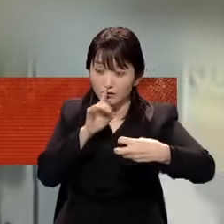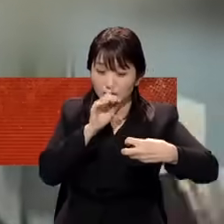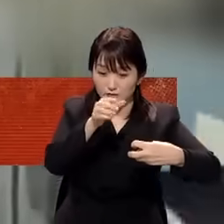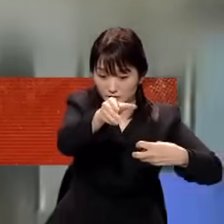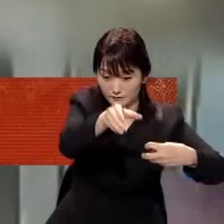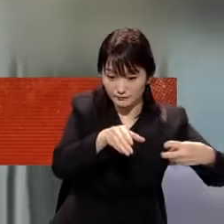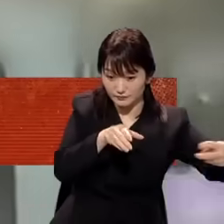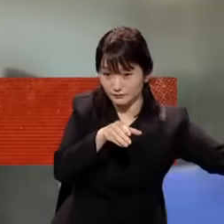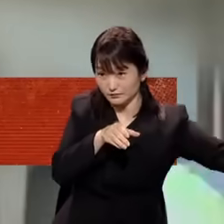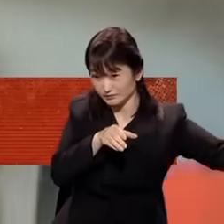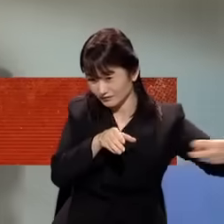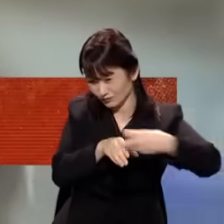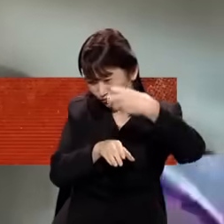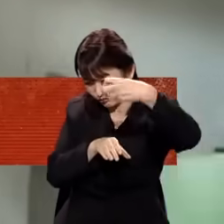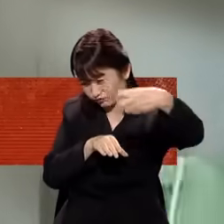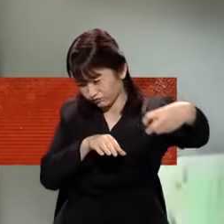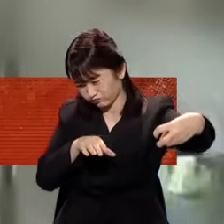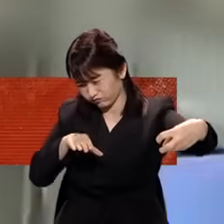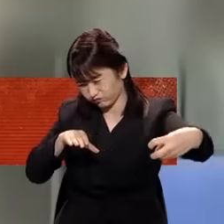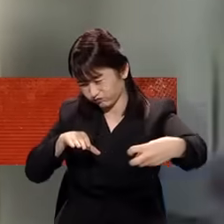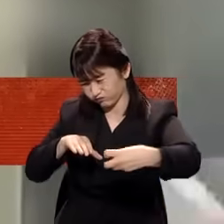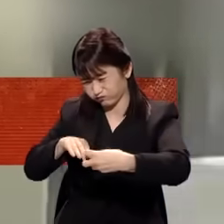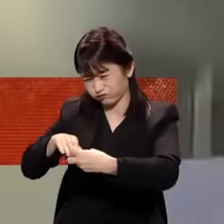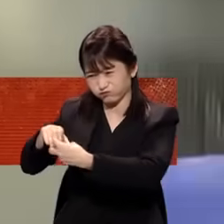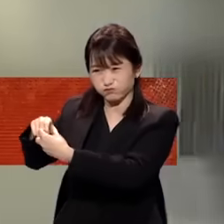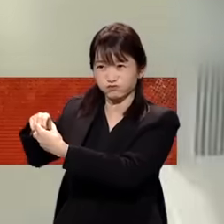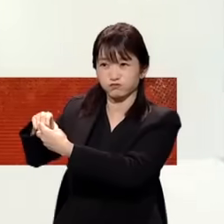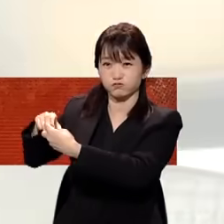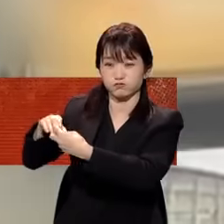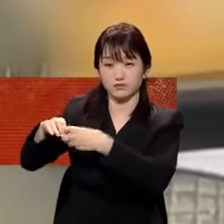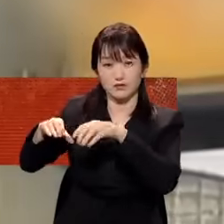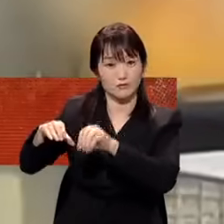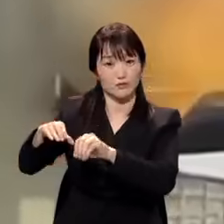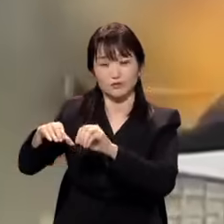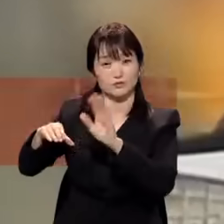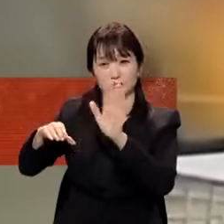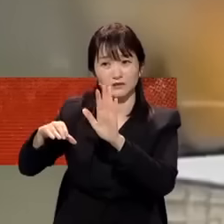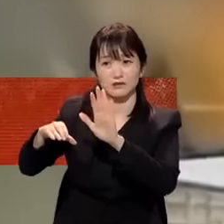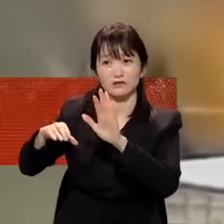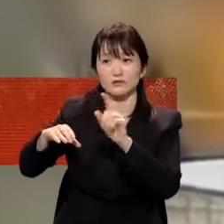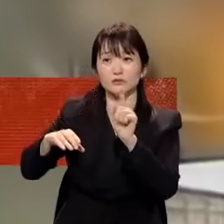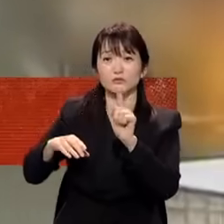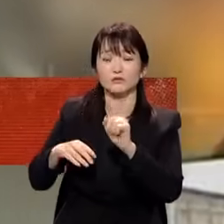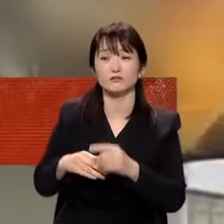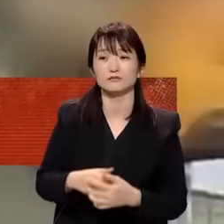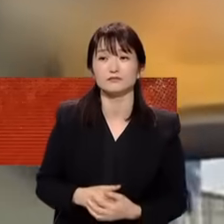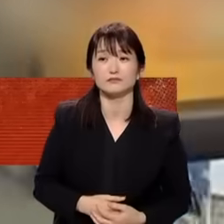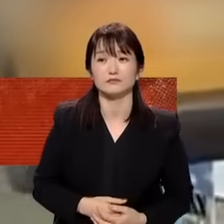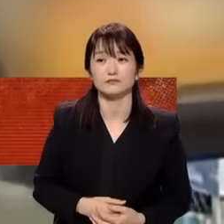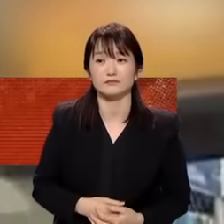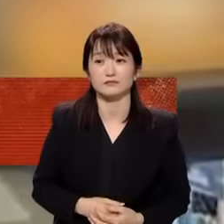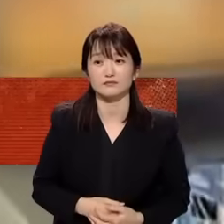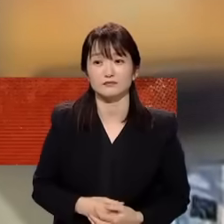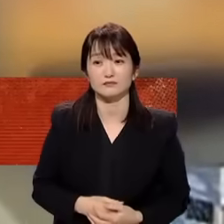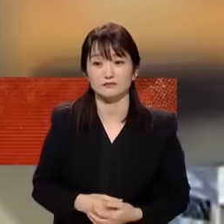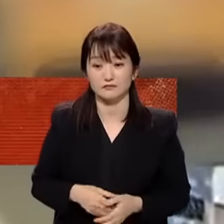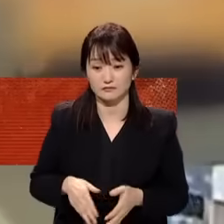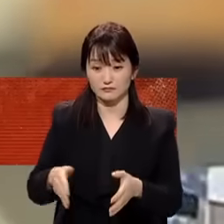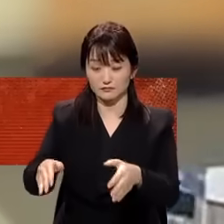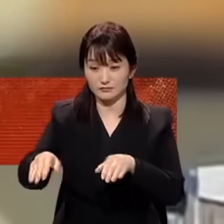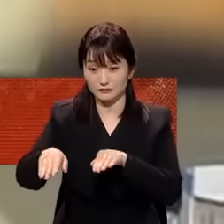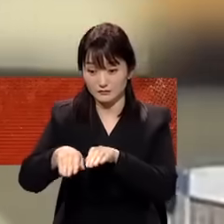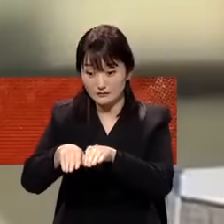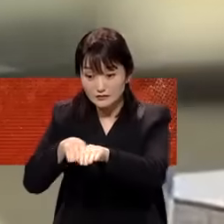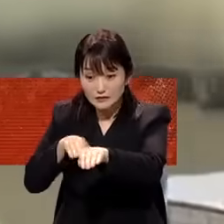중앙분리대까지 부수고는 차들을 가차없이 밀어버리는데요. 그러고도 멈추지 못합니다. 와, 이거 뭐예요, 이거. 네, 도로 위 운전자들도